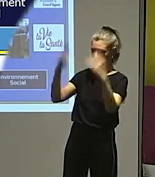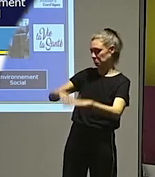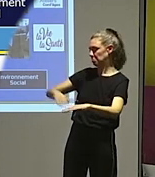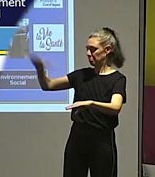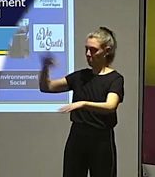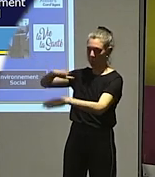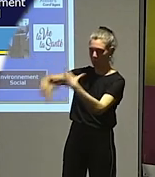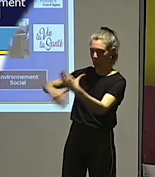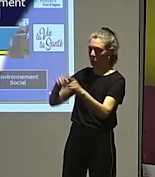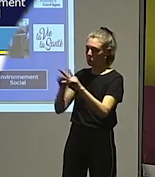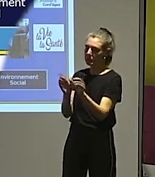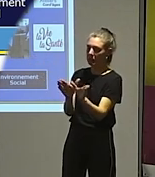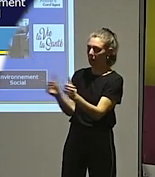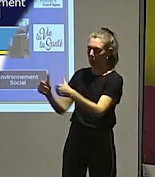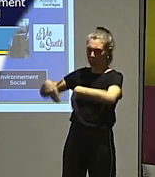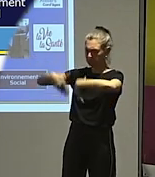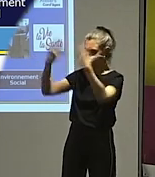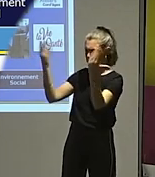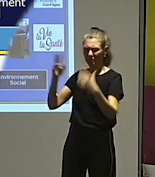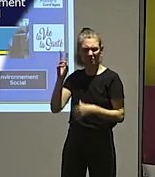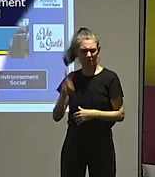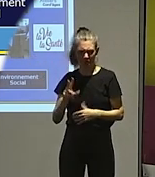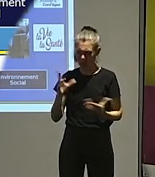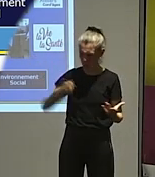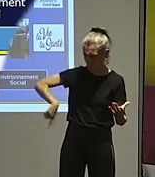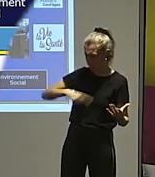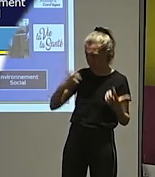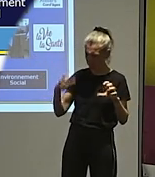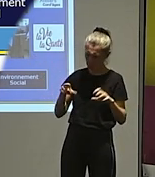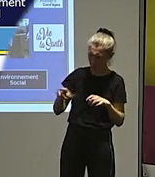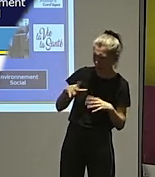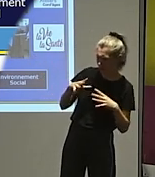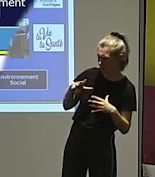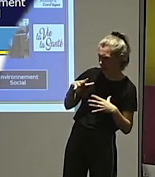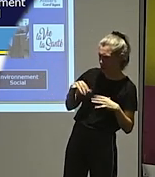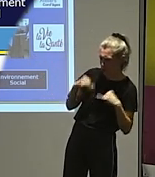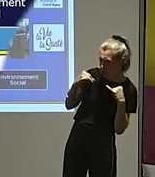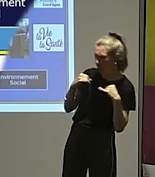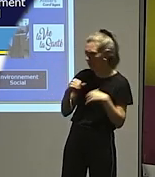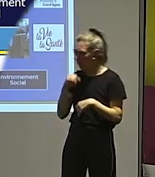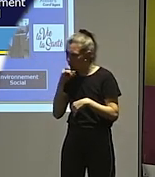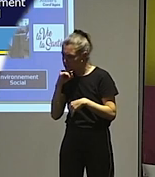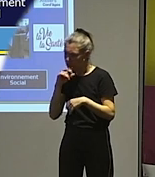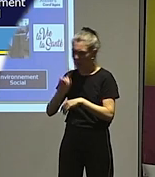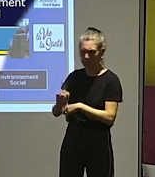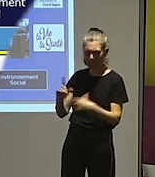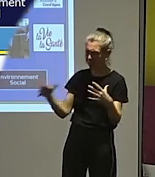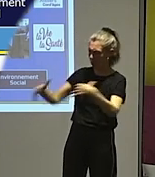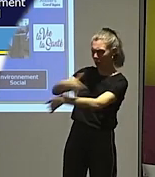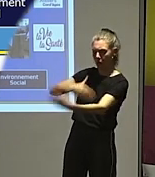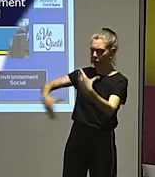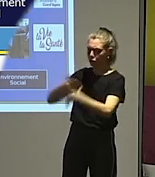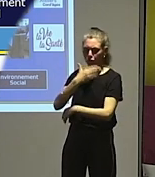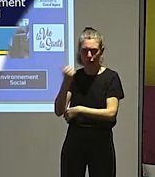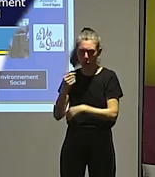les frontières qu'on dresse ici et là entre des jeunes, des moyennement âgés, des âgés. On oublie les frontières qui sont dressées entre des